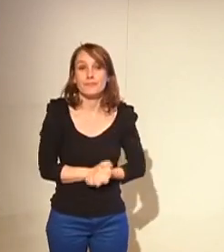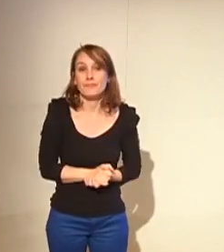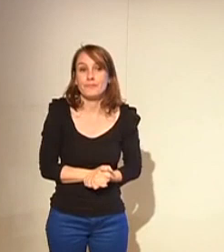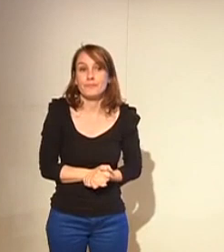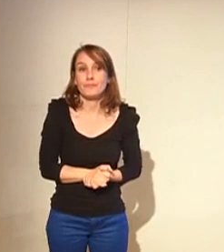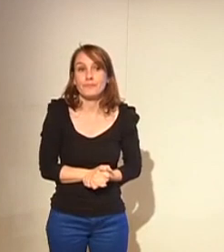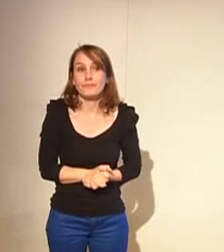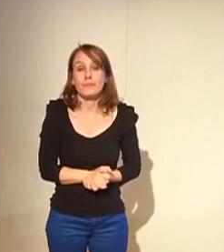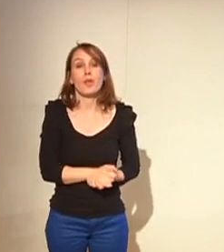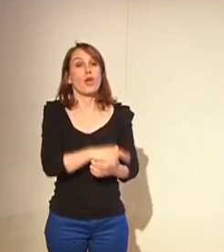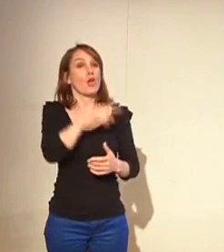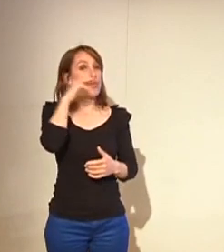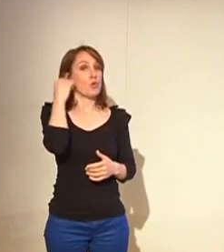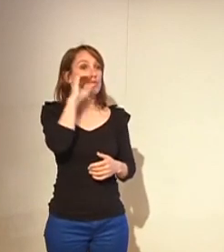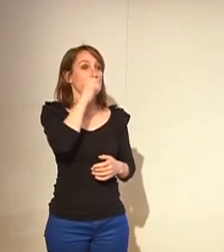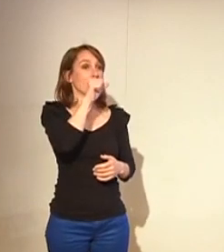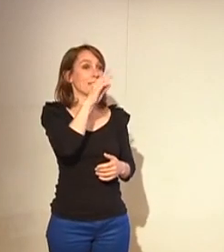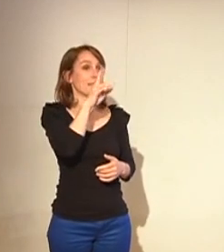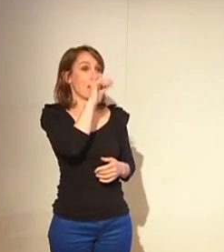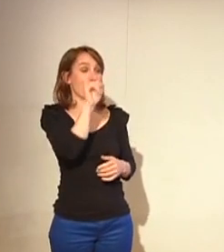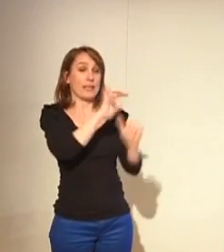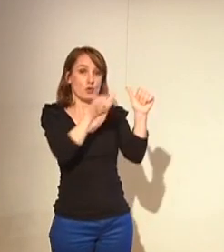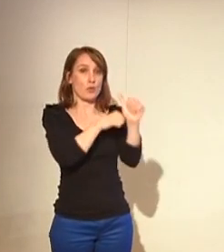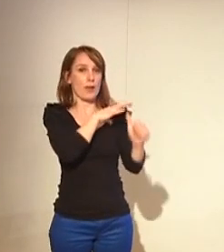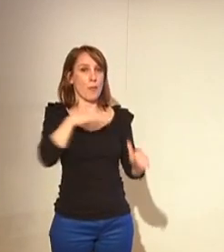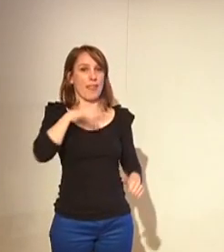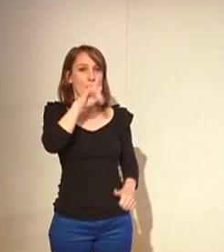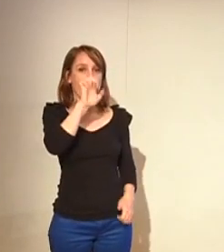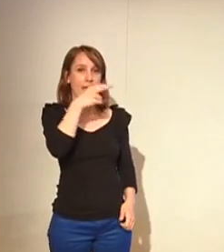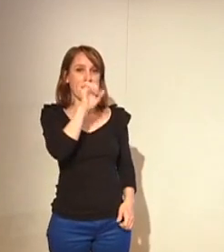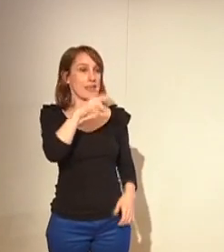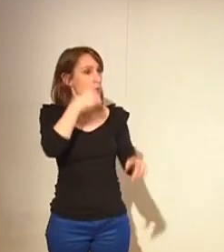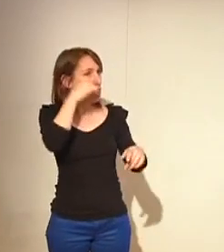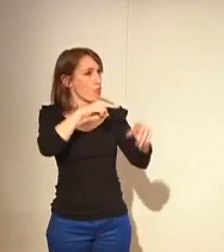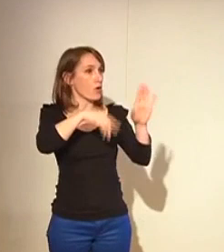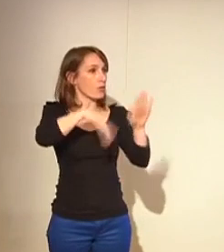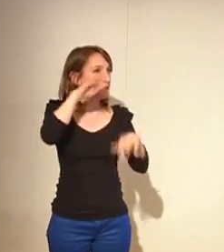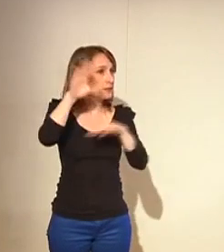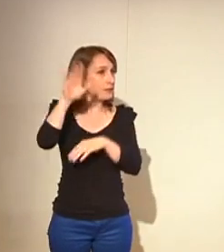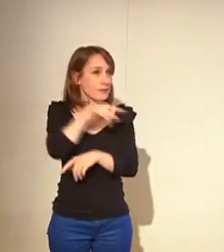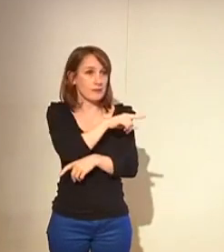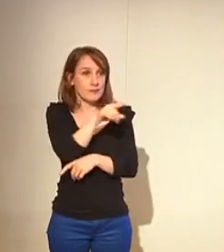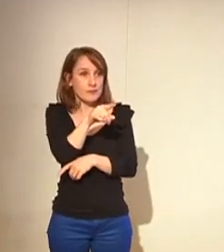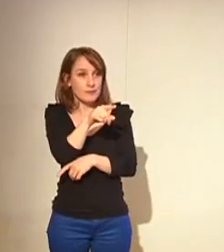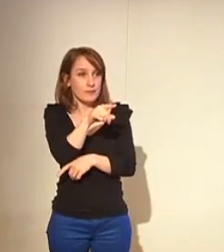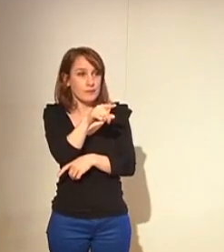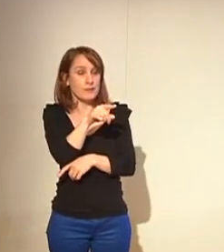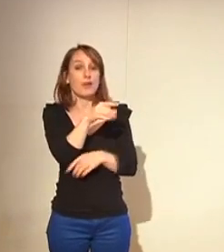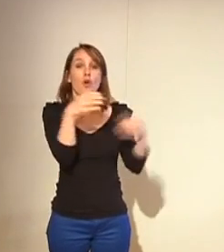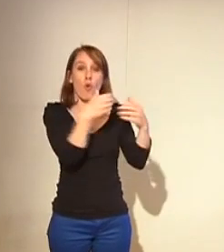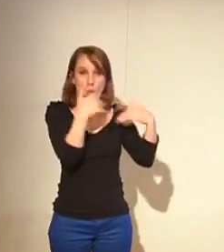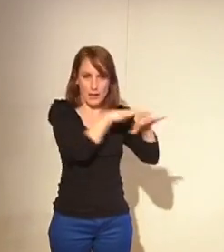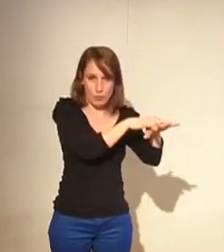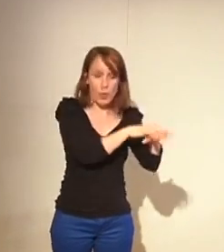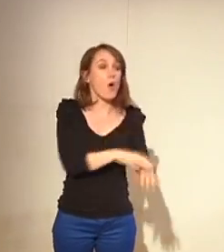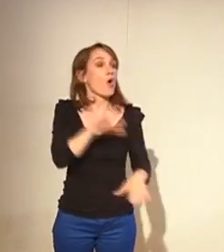vote monsieur Sabri avec pour suppléant madame Garnier qui est pour le groupe du Rassemblement